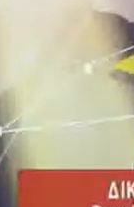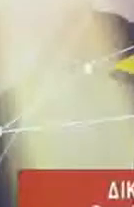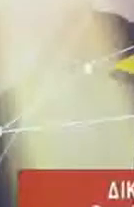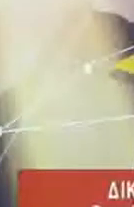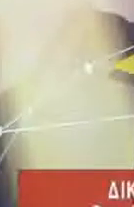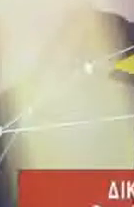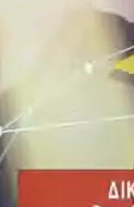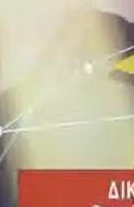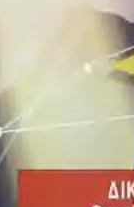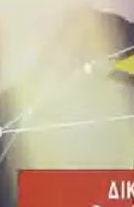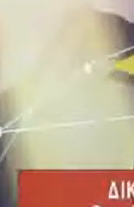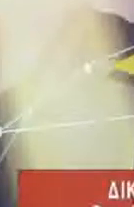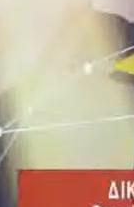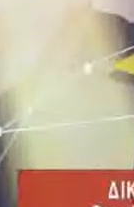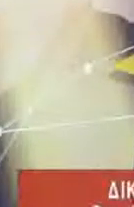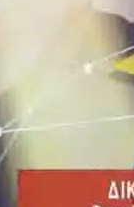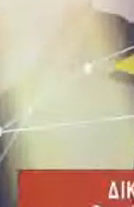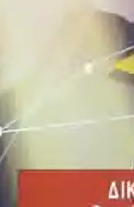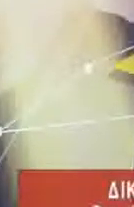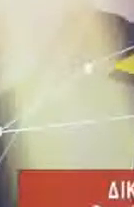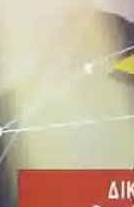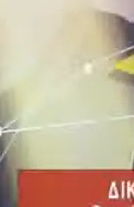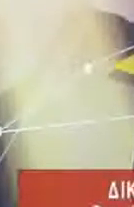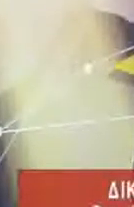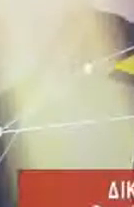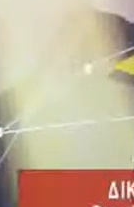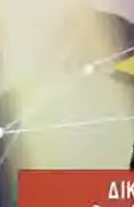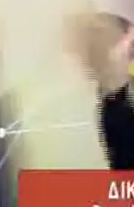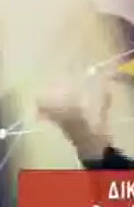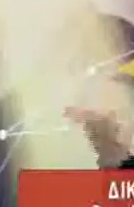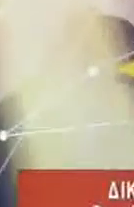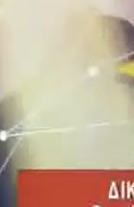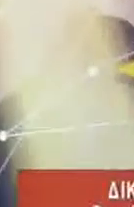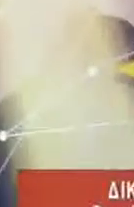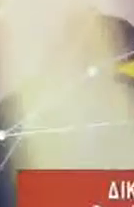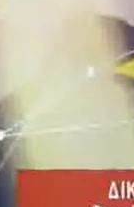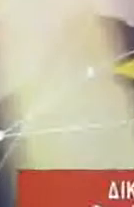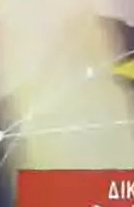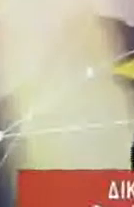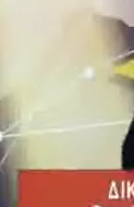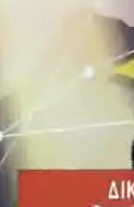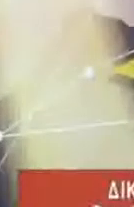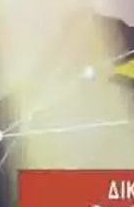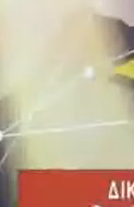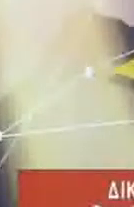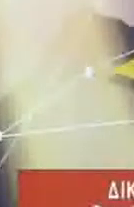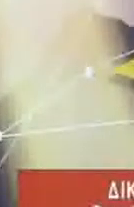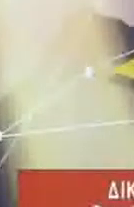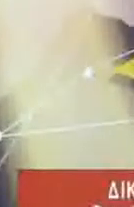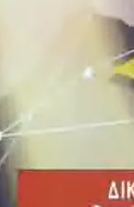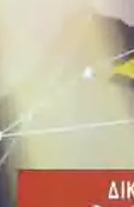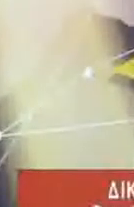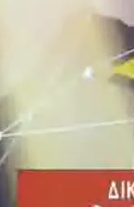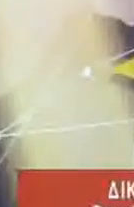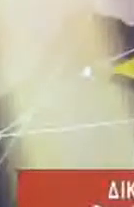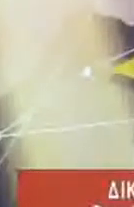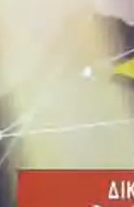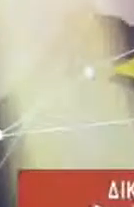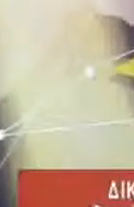στα αστυνομικά τμήματα. Δεν μπορούν να καλυφθούν οι στοιχειώδες ανάγκες επικοινωνίας, με αποτέλεσμα εμείς και να